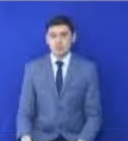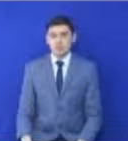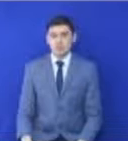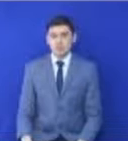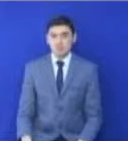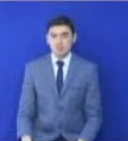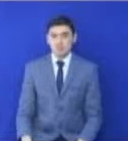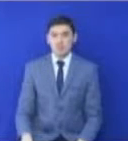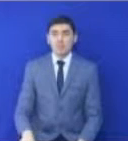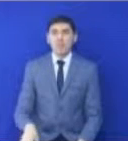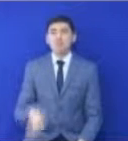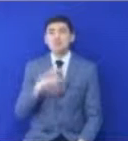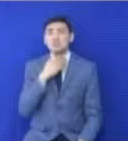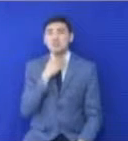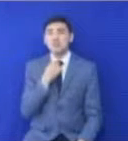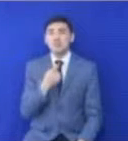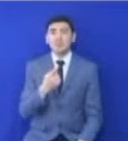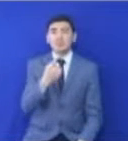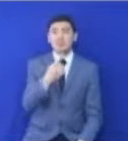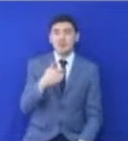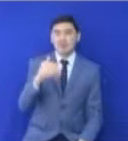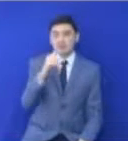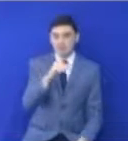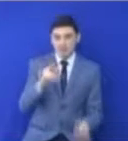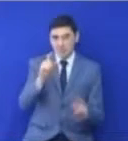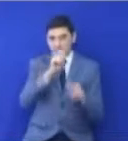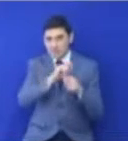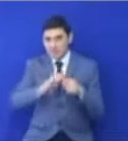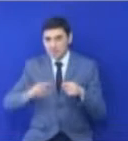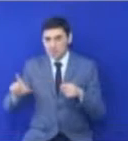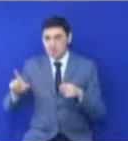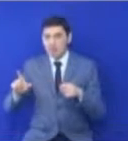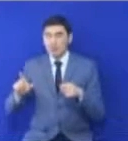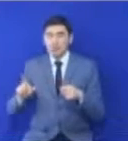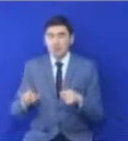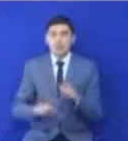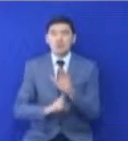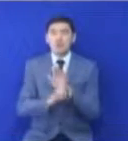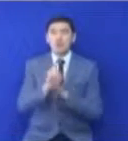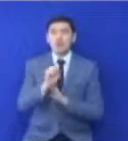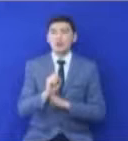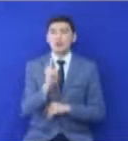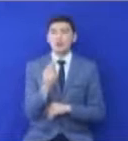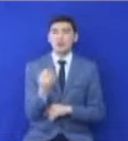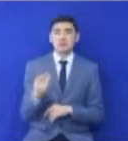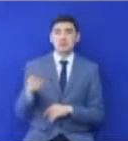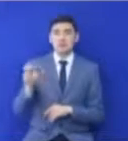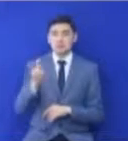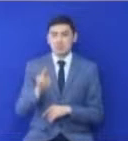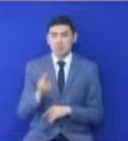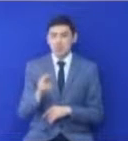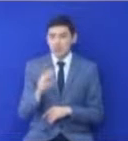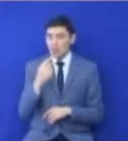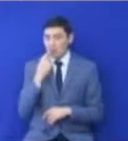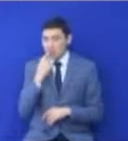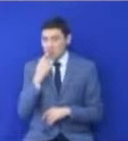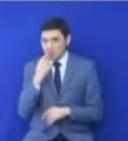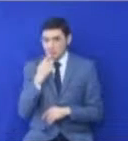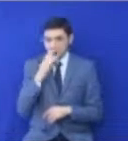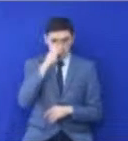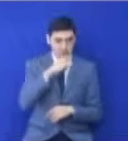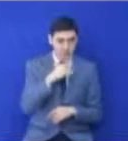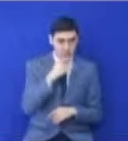Семейде бірінші ақпаннан есімің мен тегің сенің ұлттық келбетің атты айлық өтуде. Шара аясында мәдениет және тілдерді дамыту